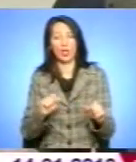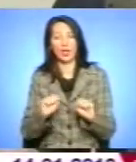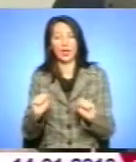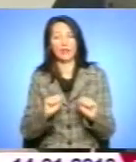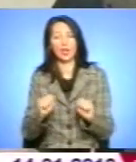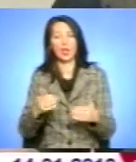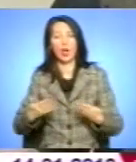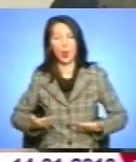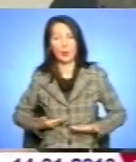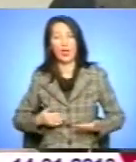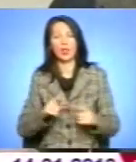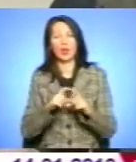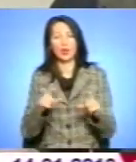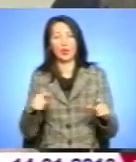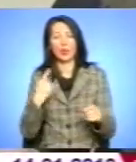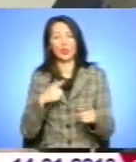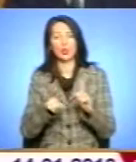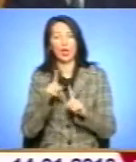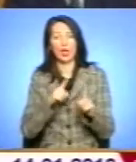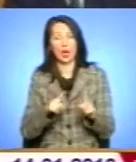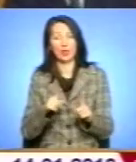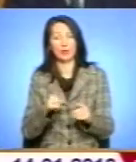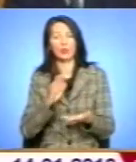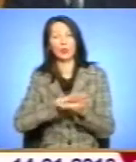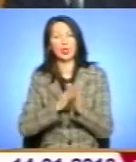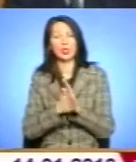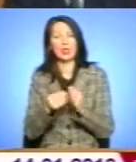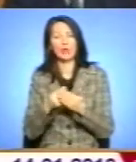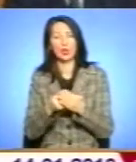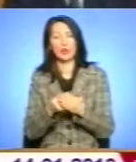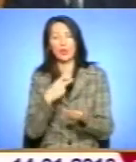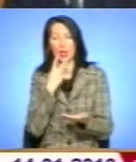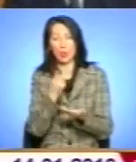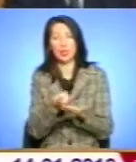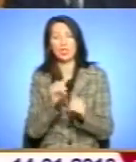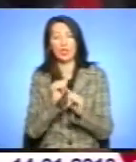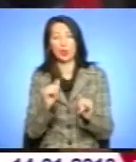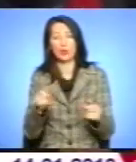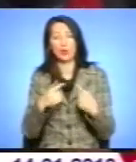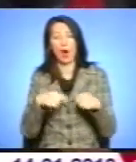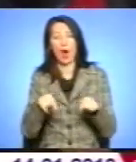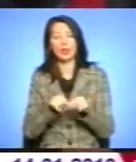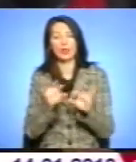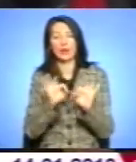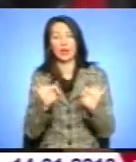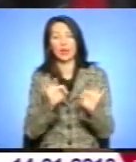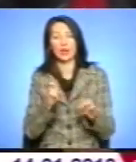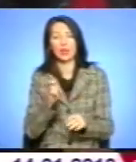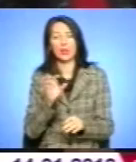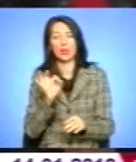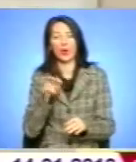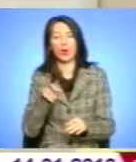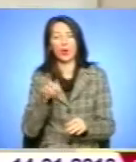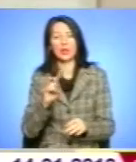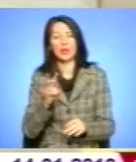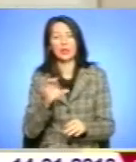комунальних установ обласної ради відповідного профілю. Про стан фінансування і бачення розвитку галузі висловилася Богдана Олексишин.